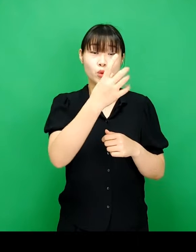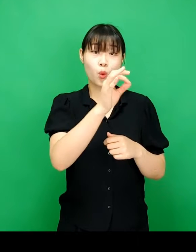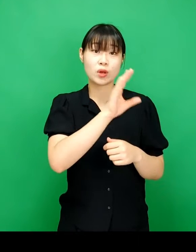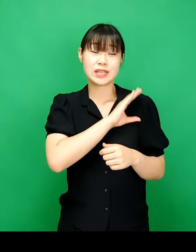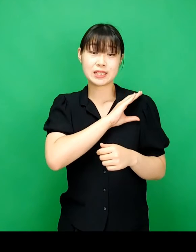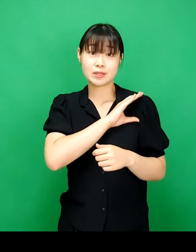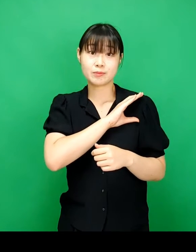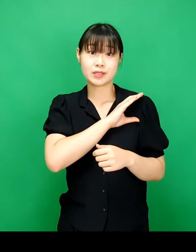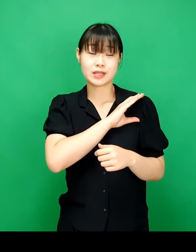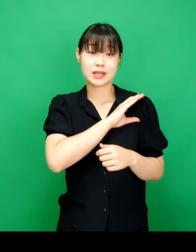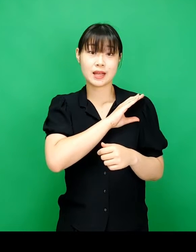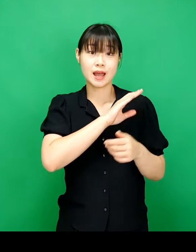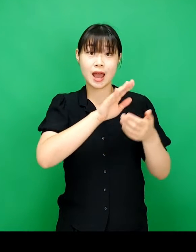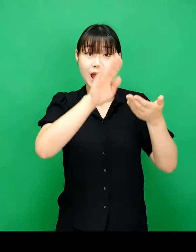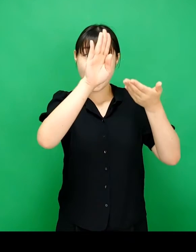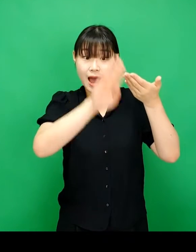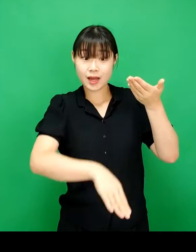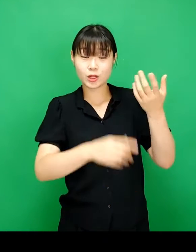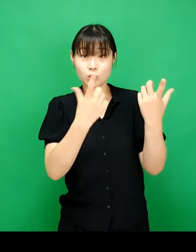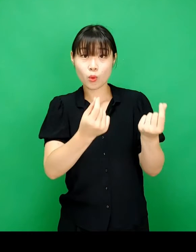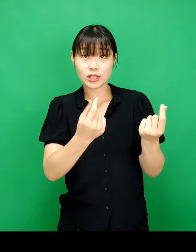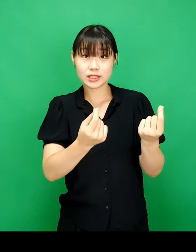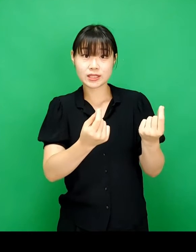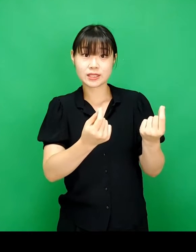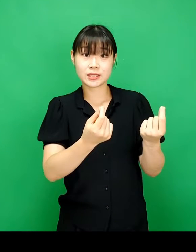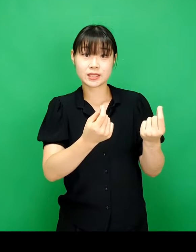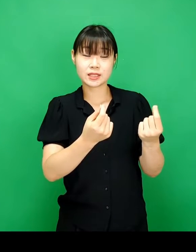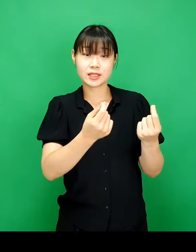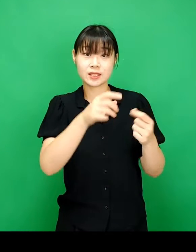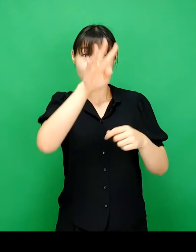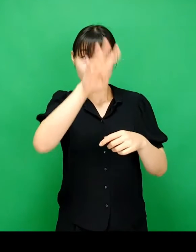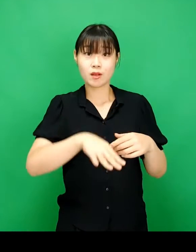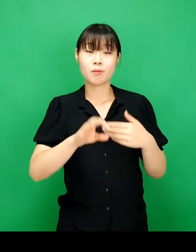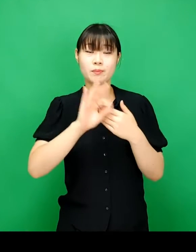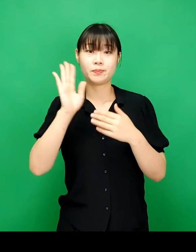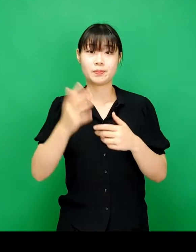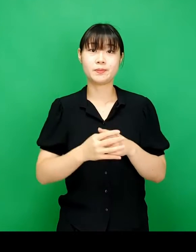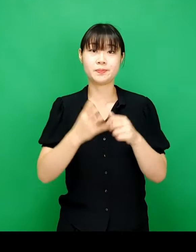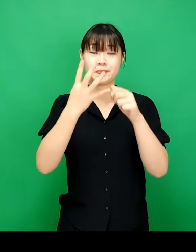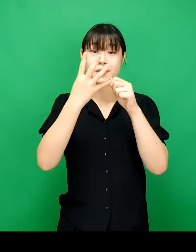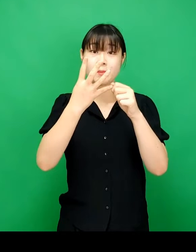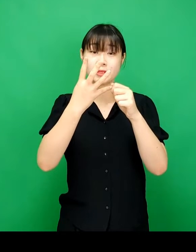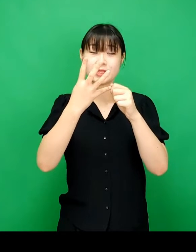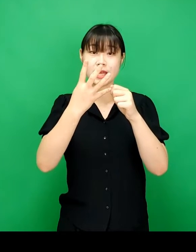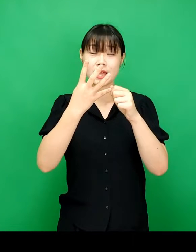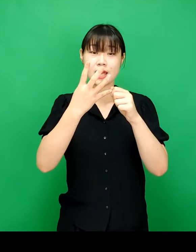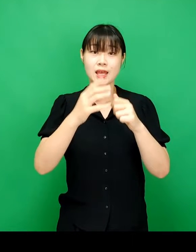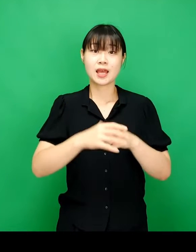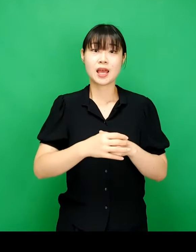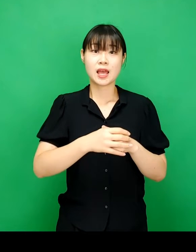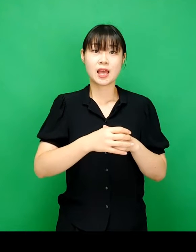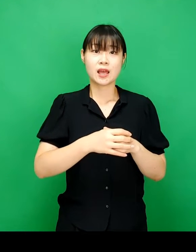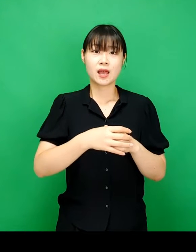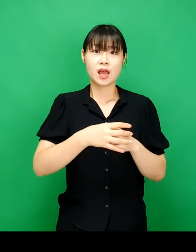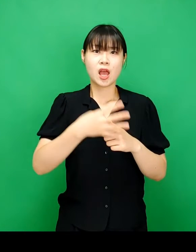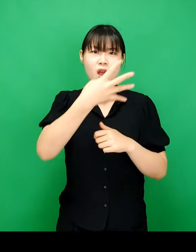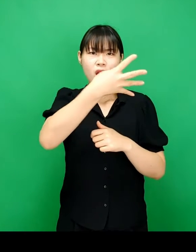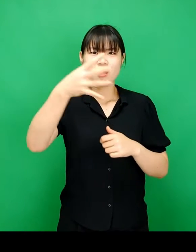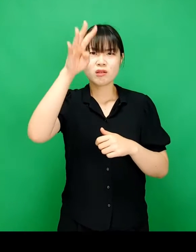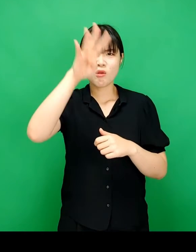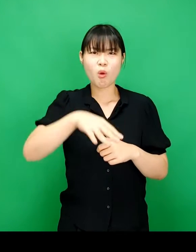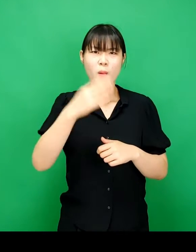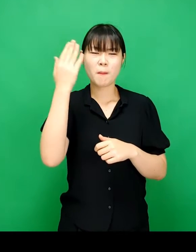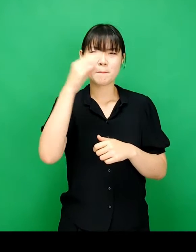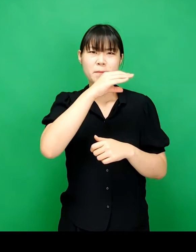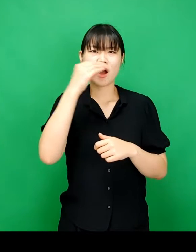됩니다. 한 번씩만 나오는 동 이름을 그 아래 행들에도 넣어주면 됩니다. 네